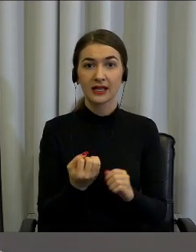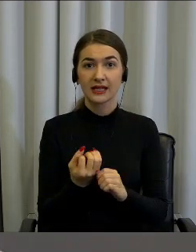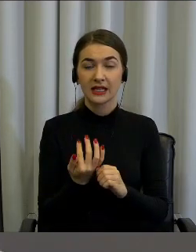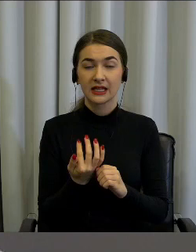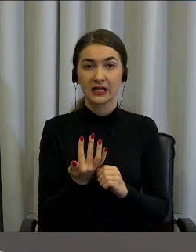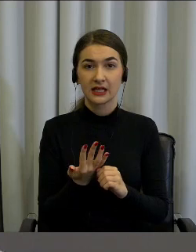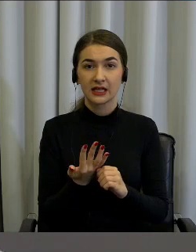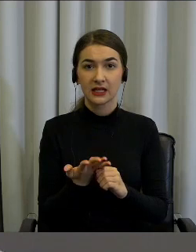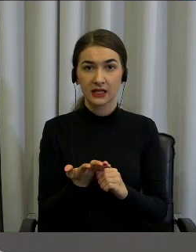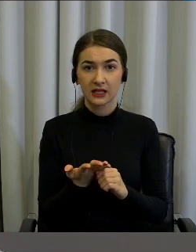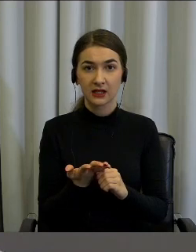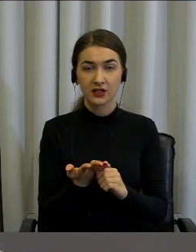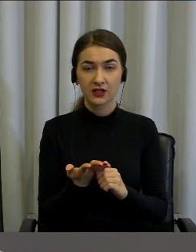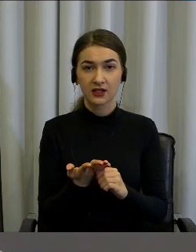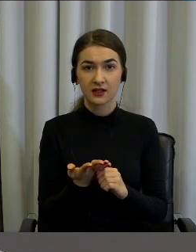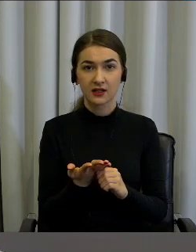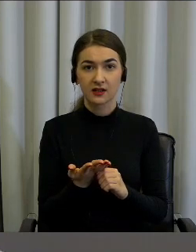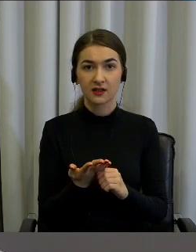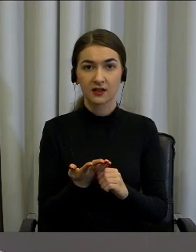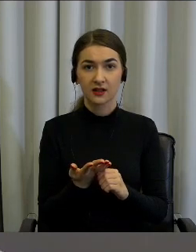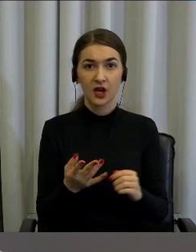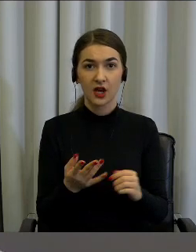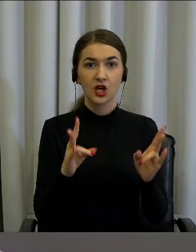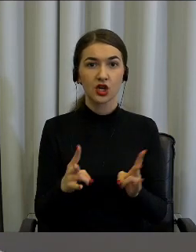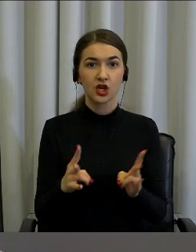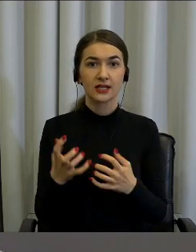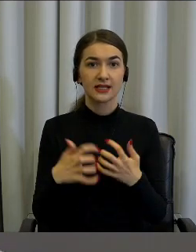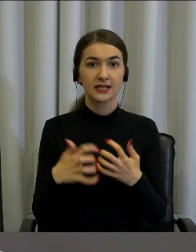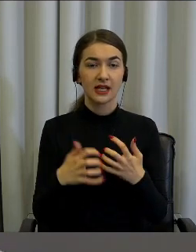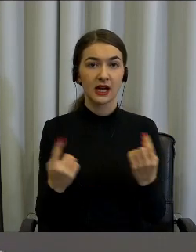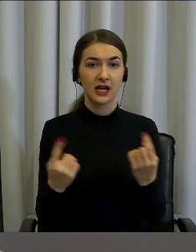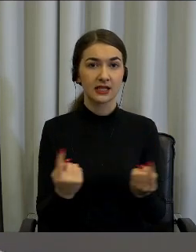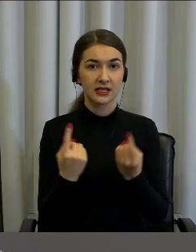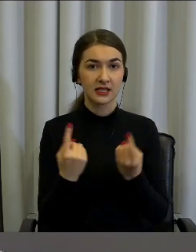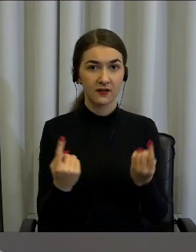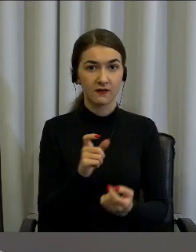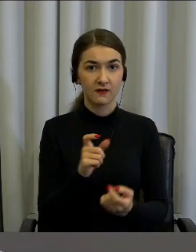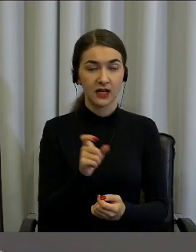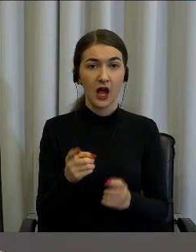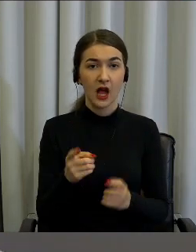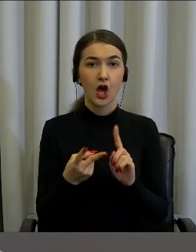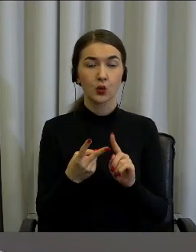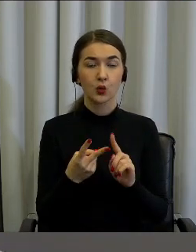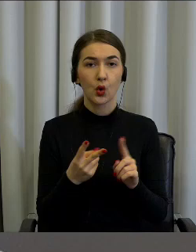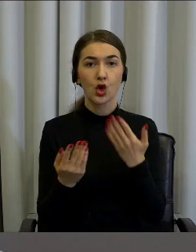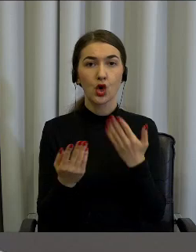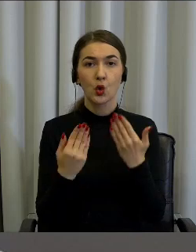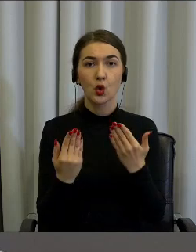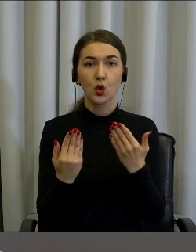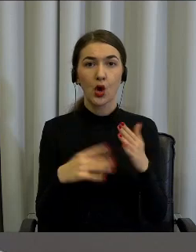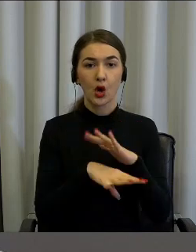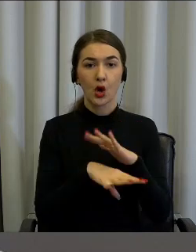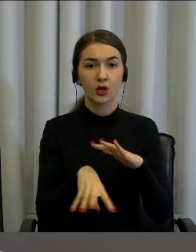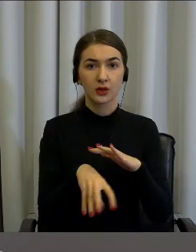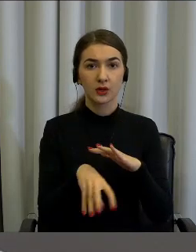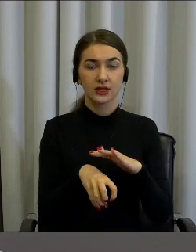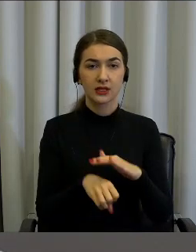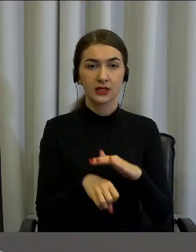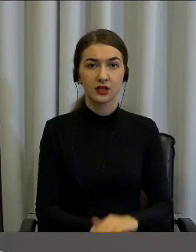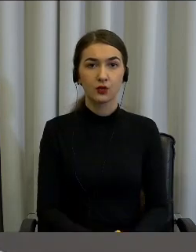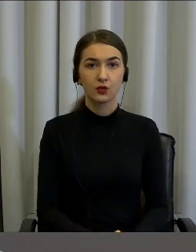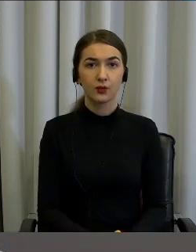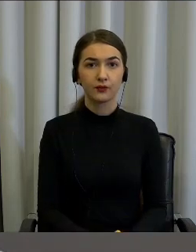кільк кількості жертв серед цивільних і друге запитання щодо коле бараціанізму